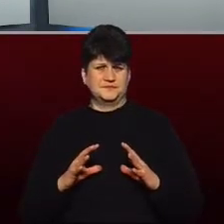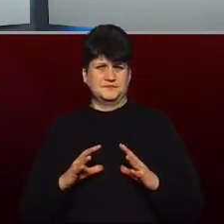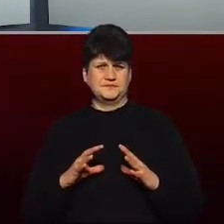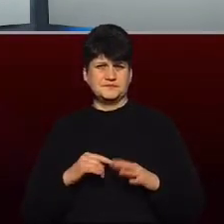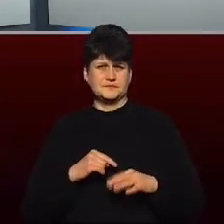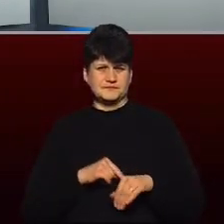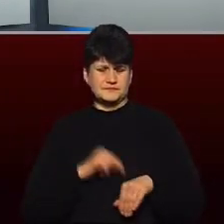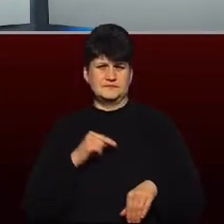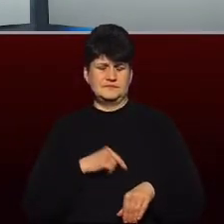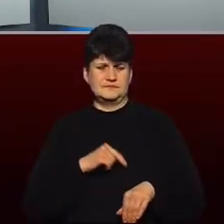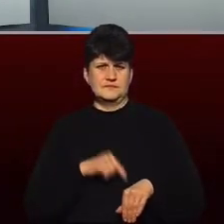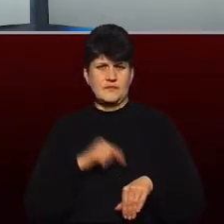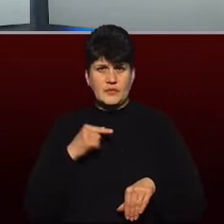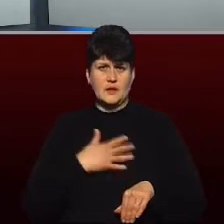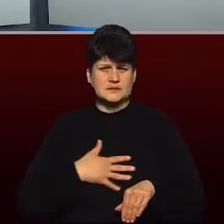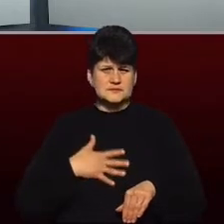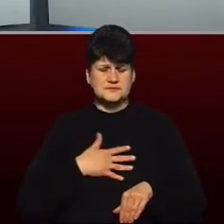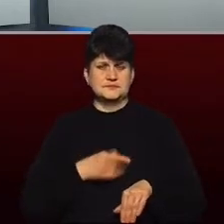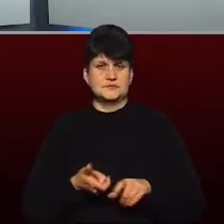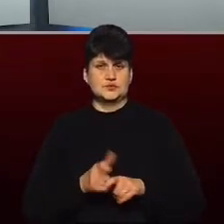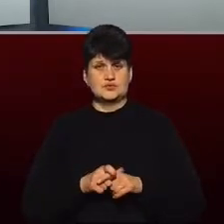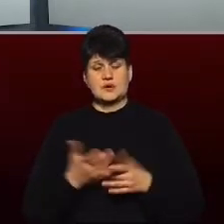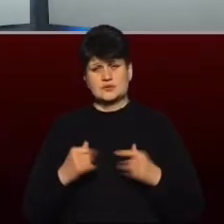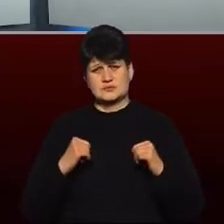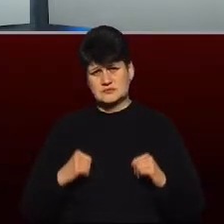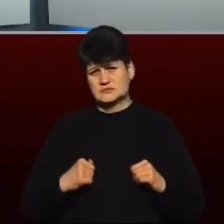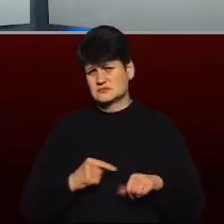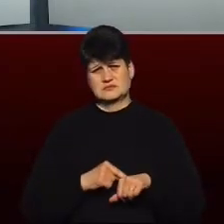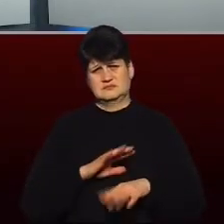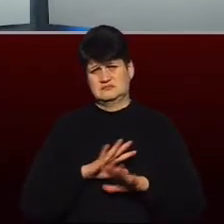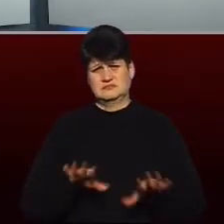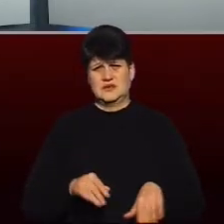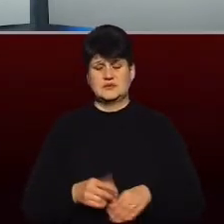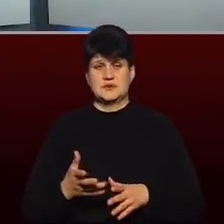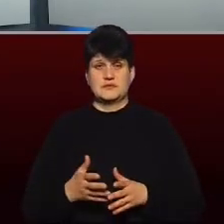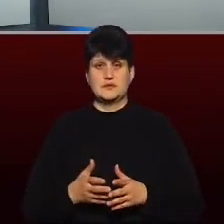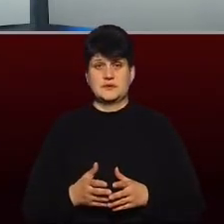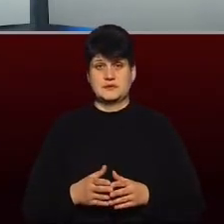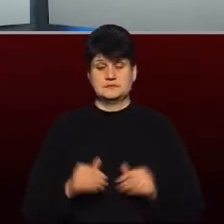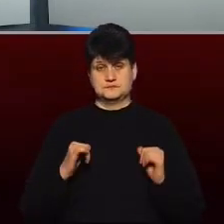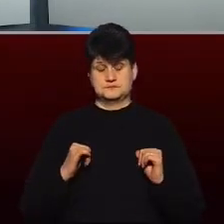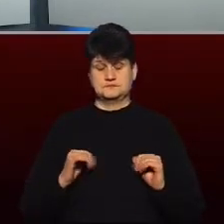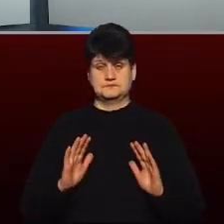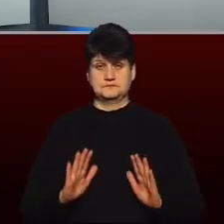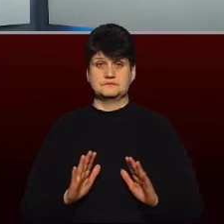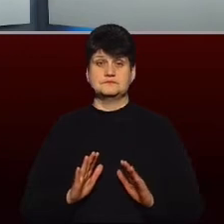мене буде більше зачіпати, ніж, скажімо, сангвініка, який більш врівноважений. В нього так